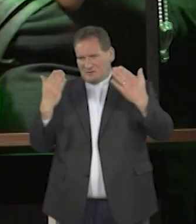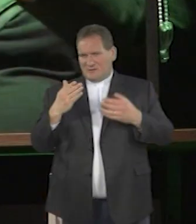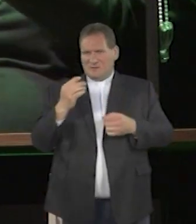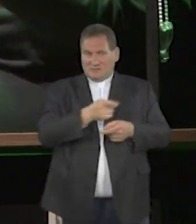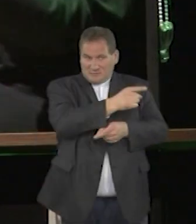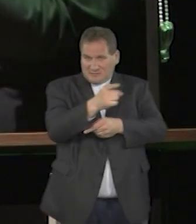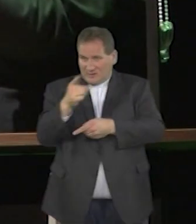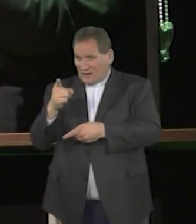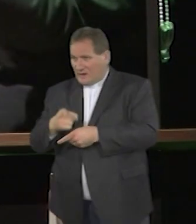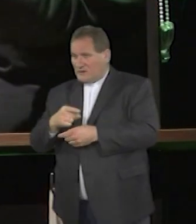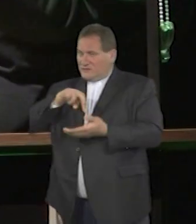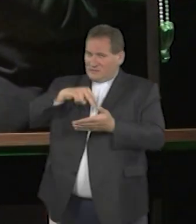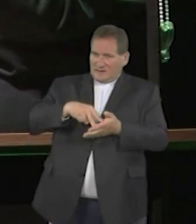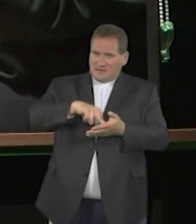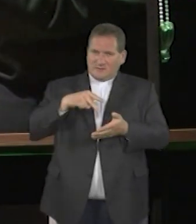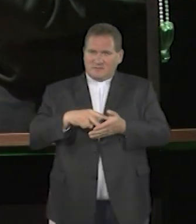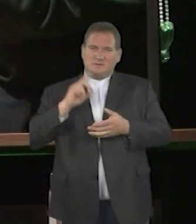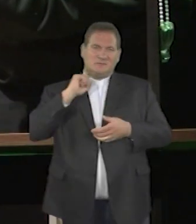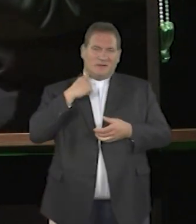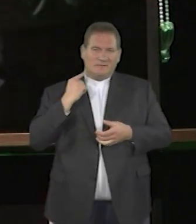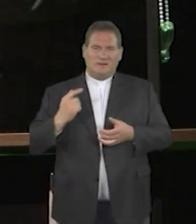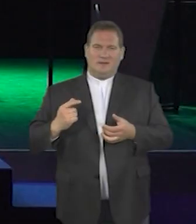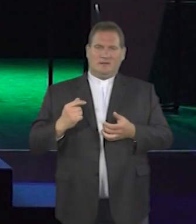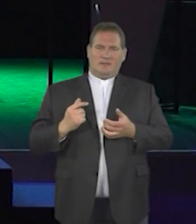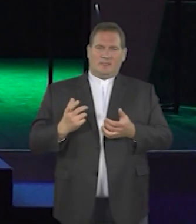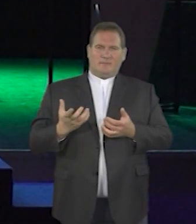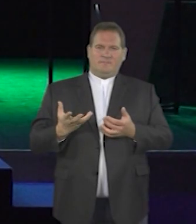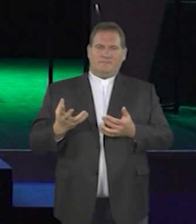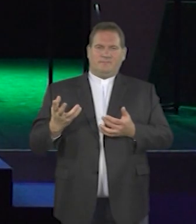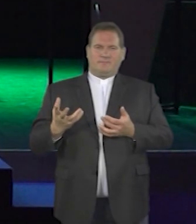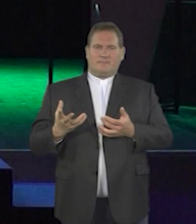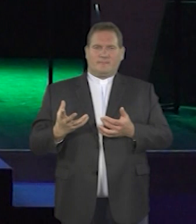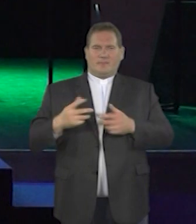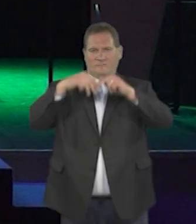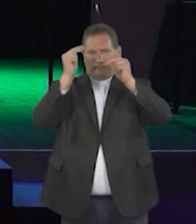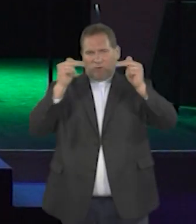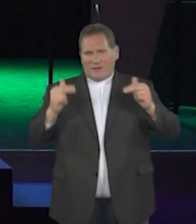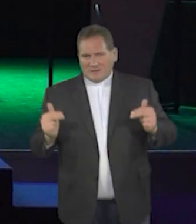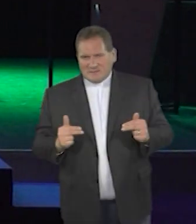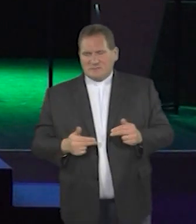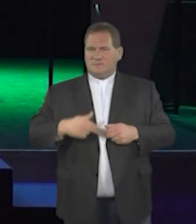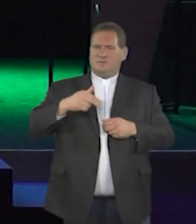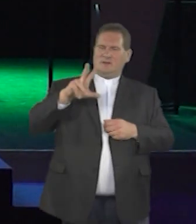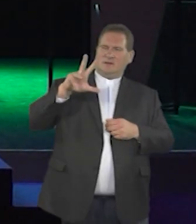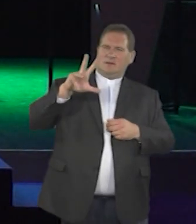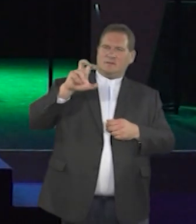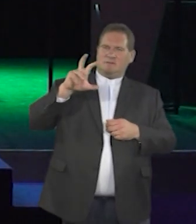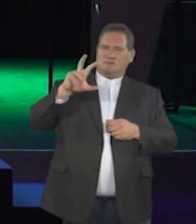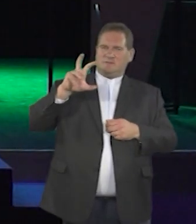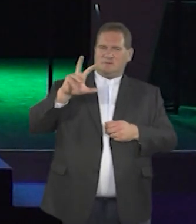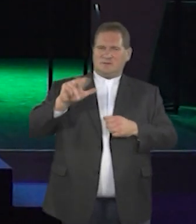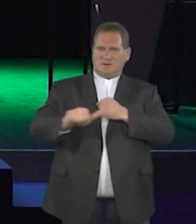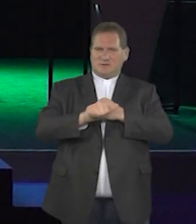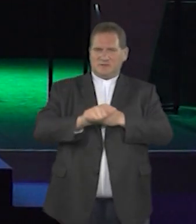tańcząc, hulając, od jednych do drugich swych ziem przejeżdżając. Pałaców 366